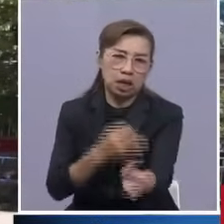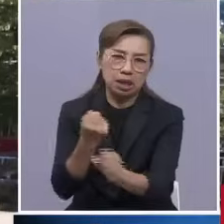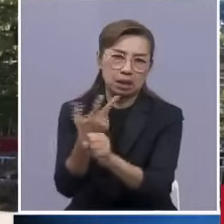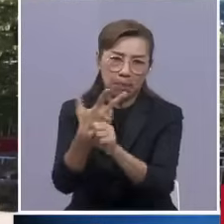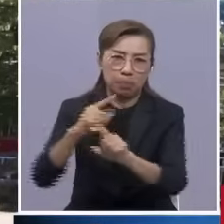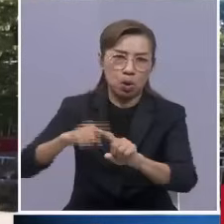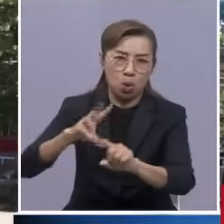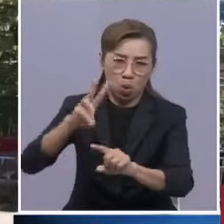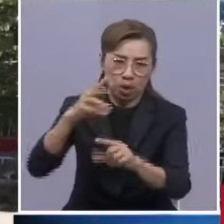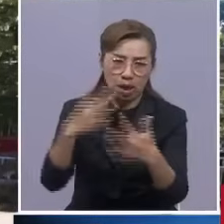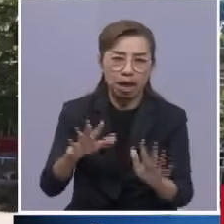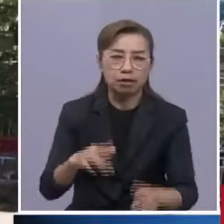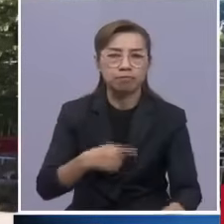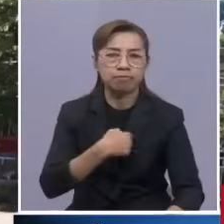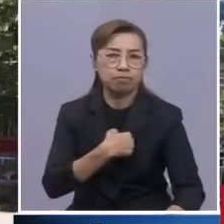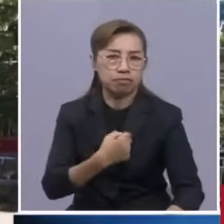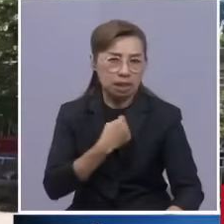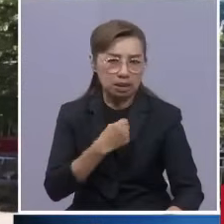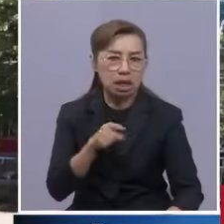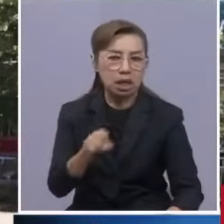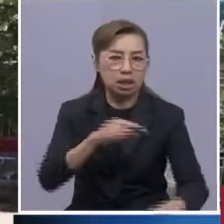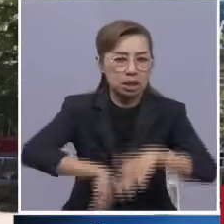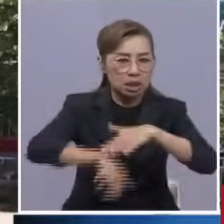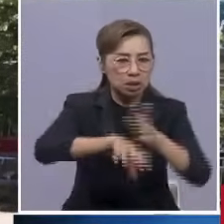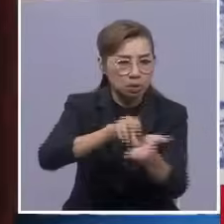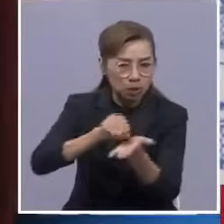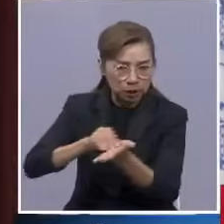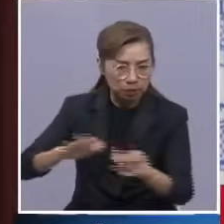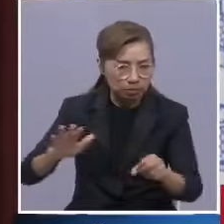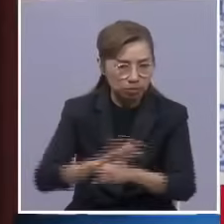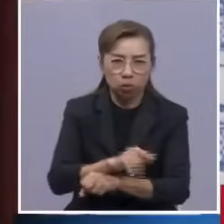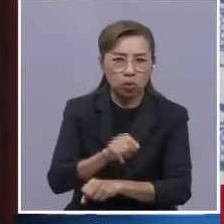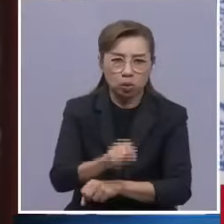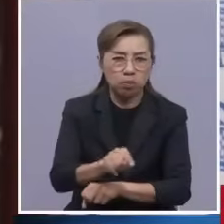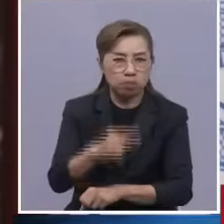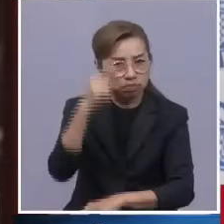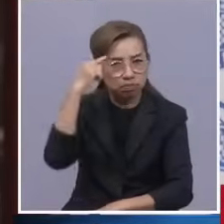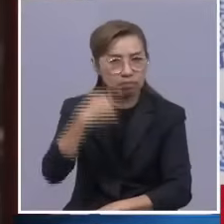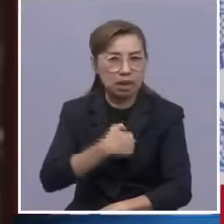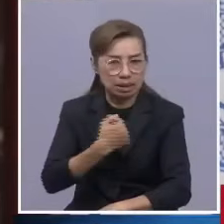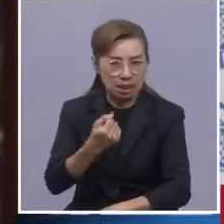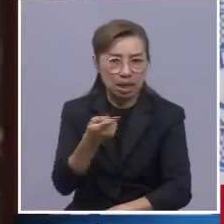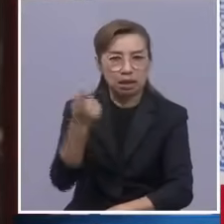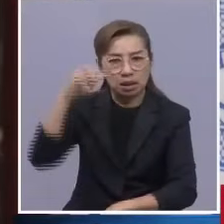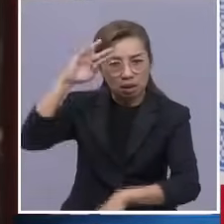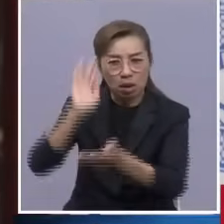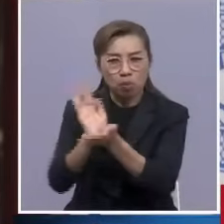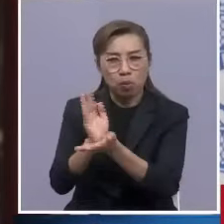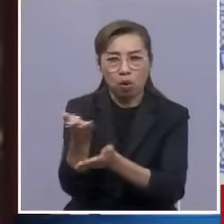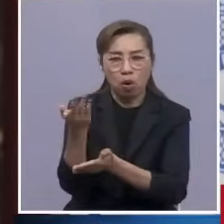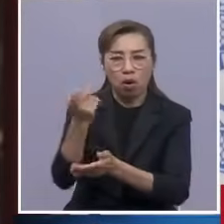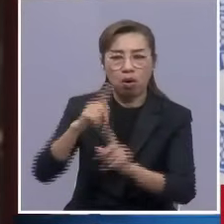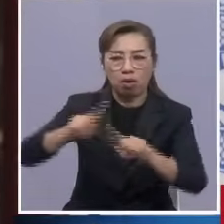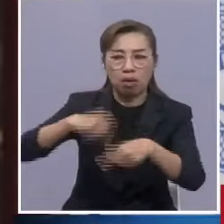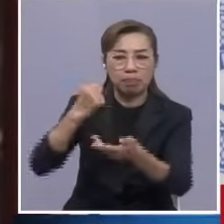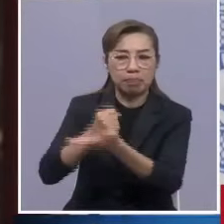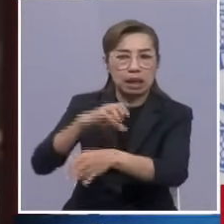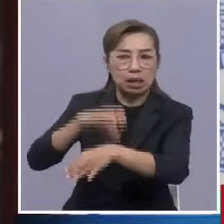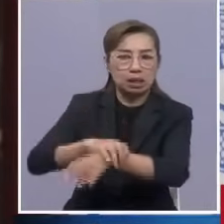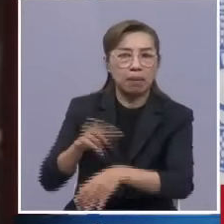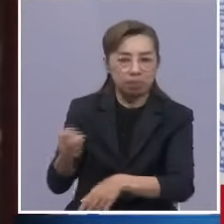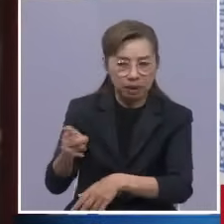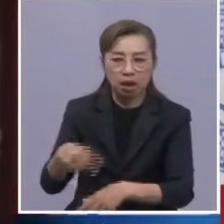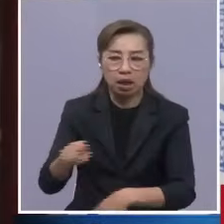6เดือนครับและก็มั่นใจในการรวบรวมพยานหลักฐานการออกหมายจับของตำรวจรวมถึงพร้อมที่จะ